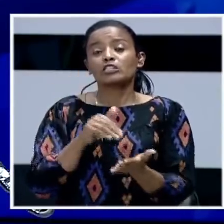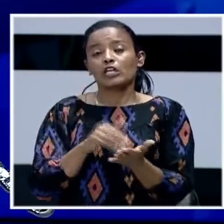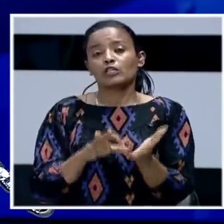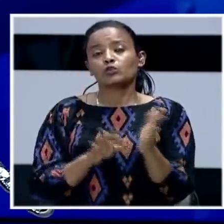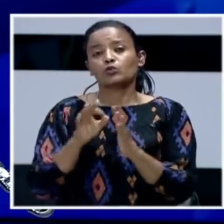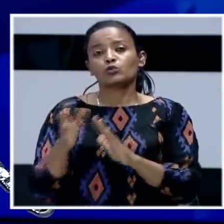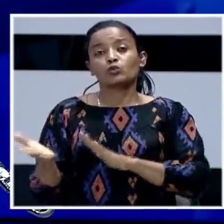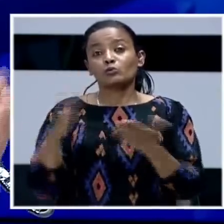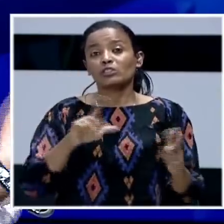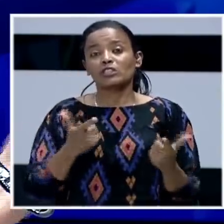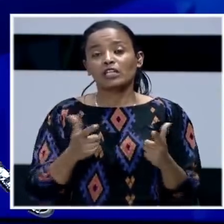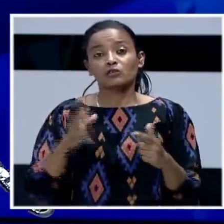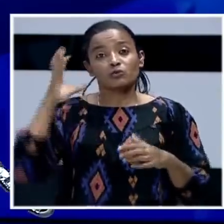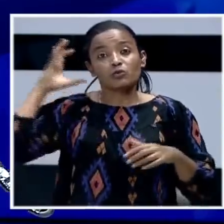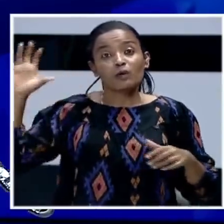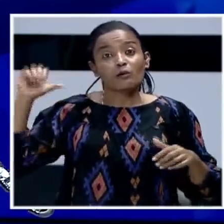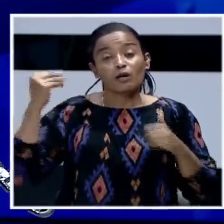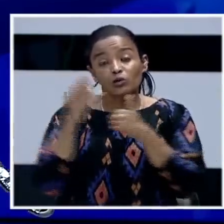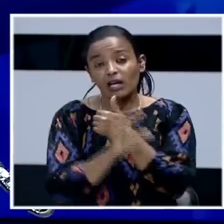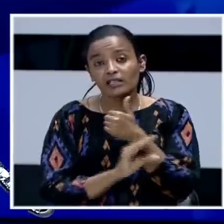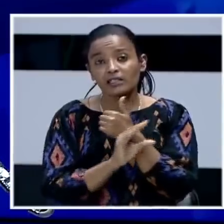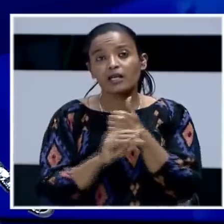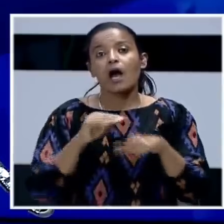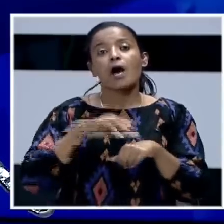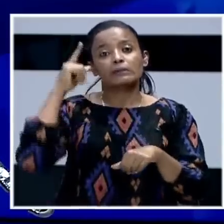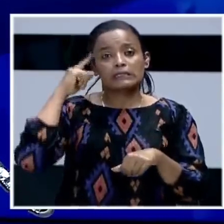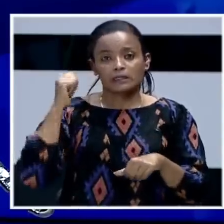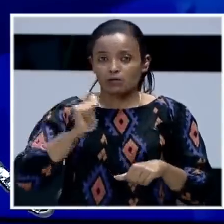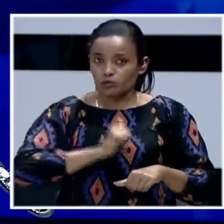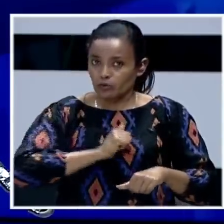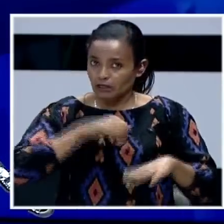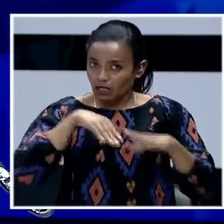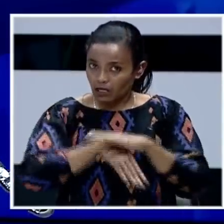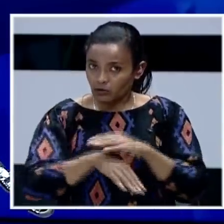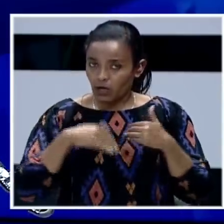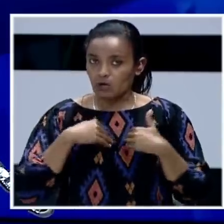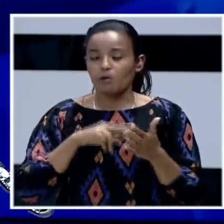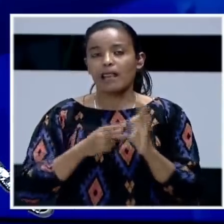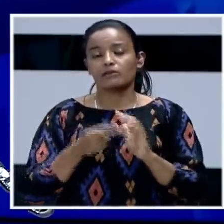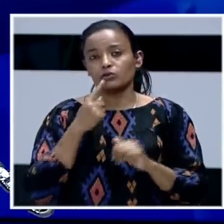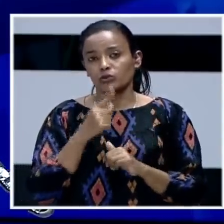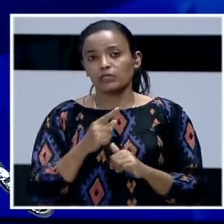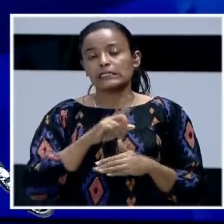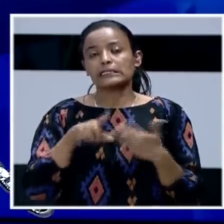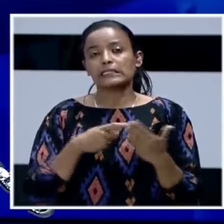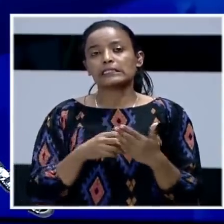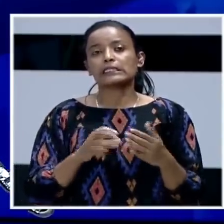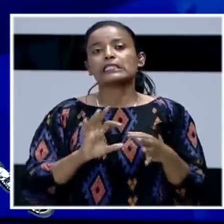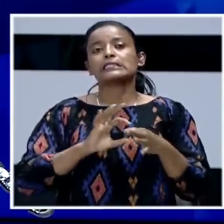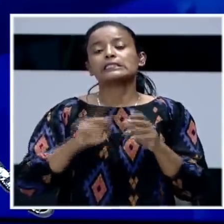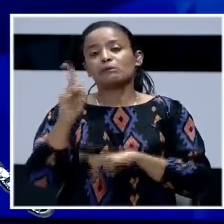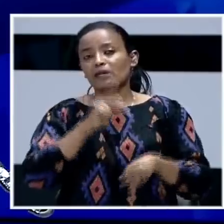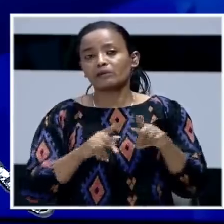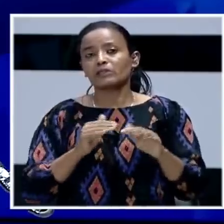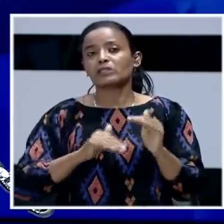يقاتم مولونا ولا نسمعهم زين ورنا وقالوا تاجرات أو تقرأون مسوعلنا أتيلو مالتي حزي سلزي تمحبر سب